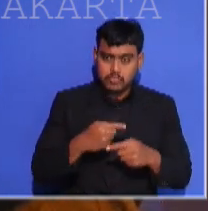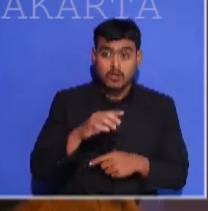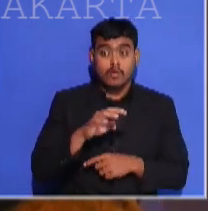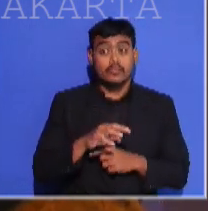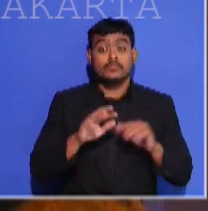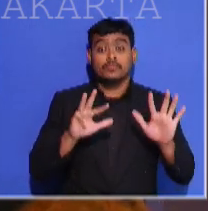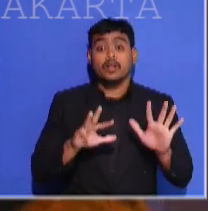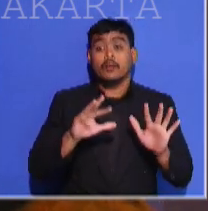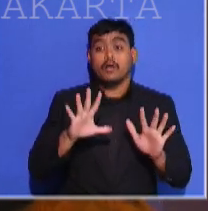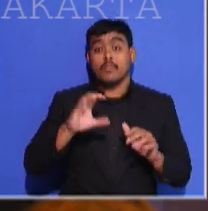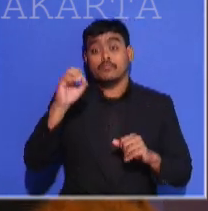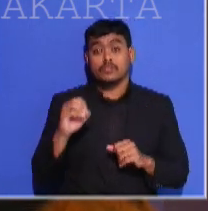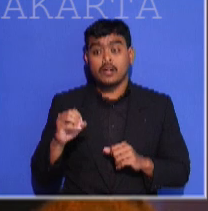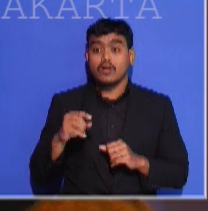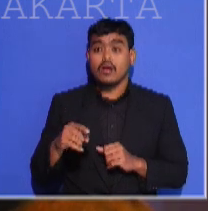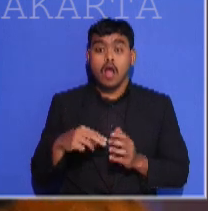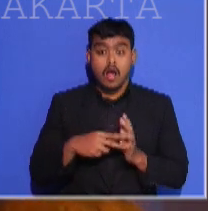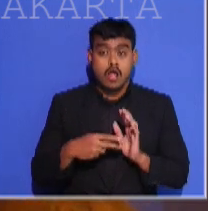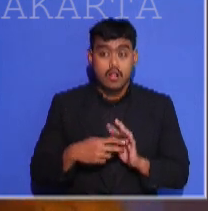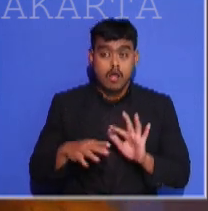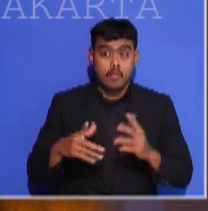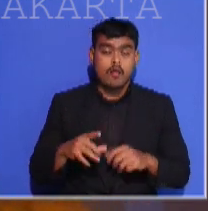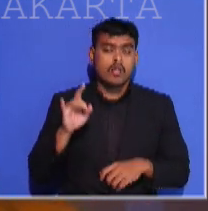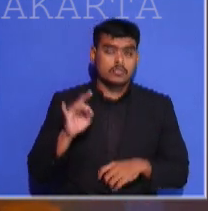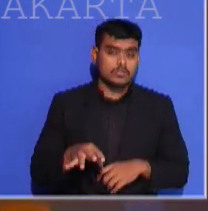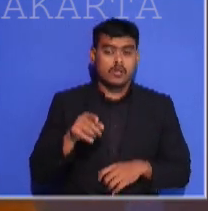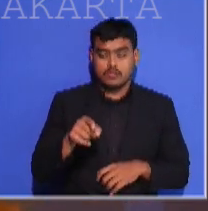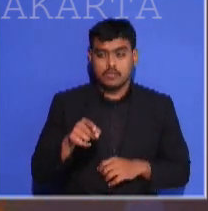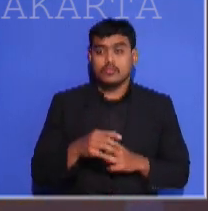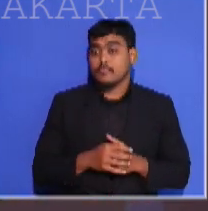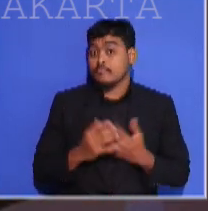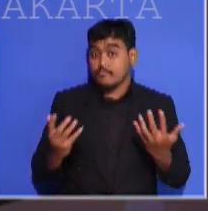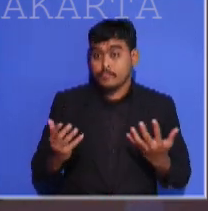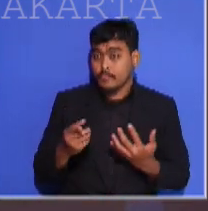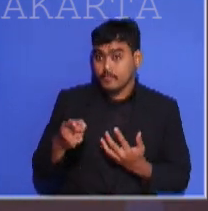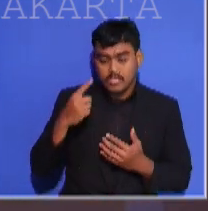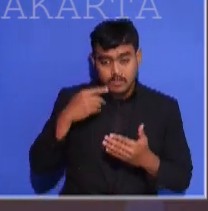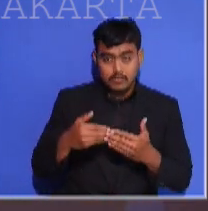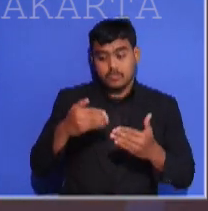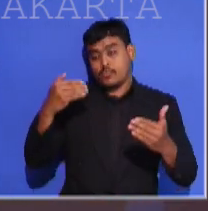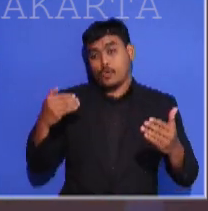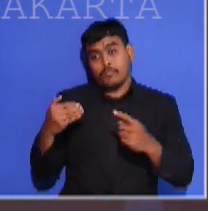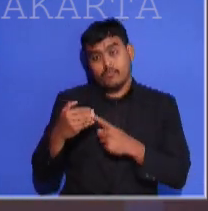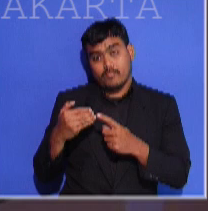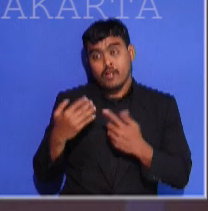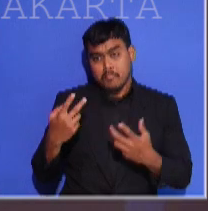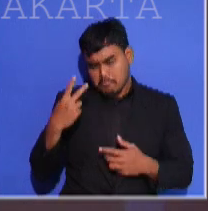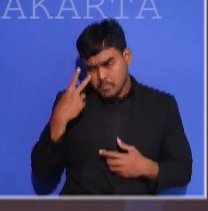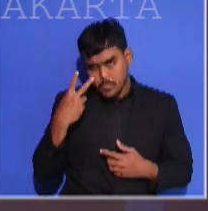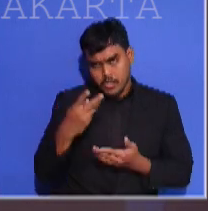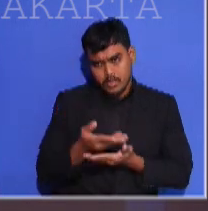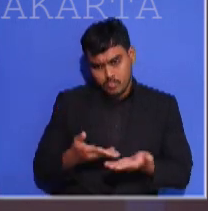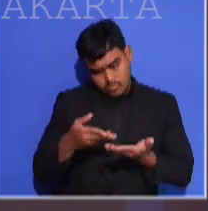3,95%. Itu melambat dibandingkan dengan periode-periode sebelumnya. Padahal, kalau kita lihat negara